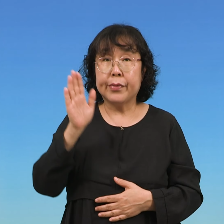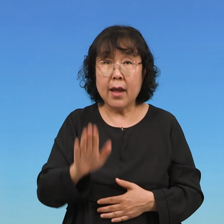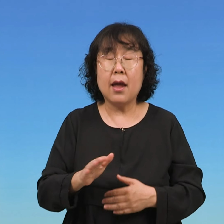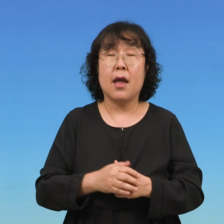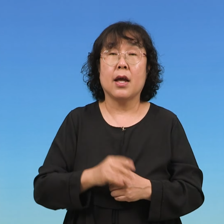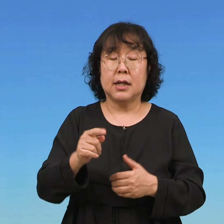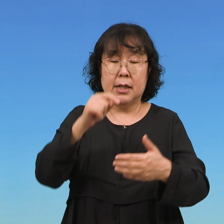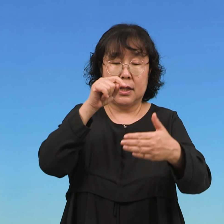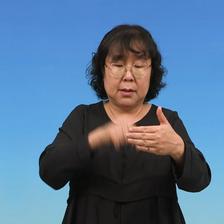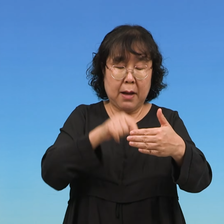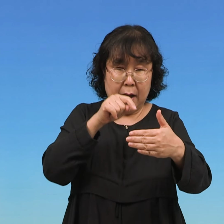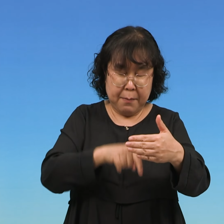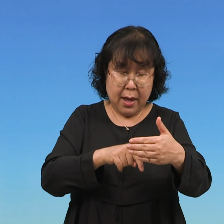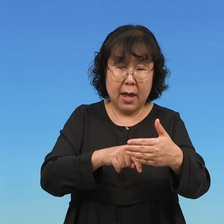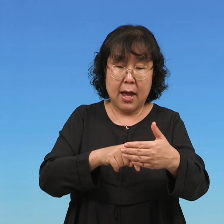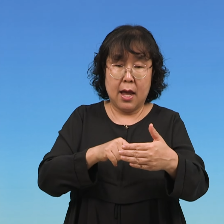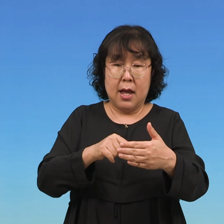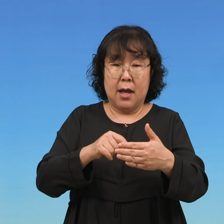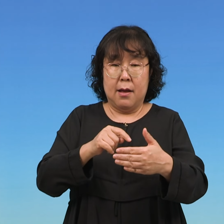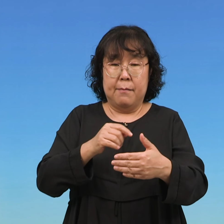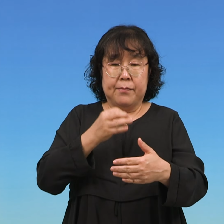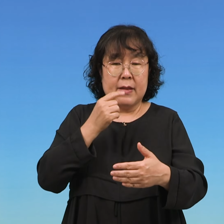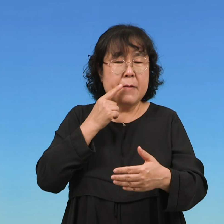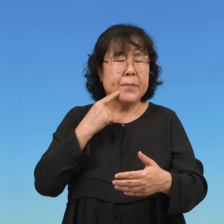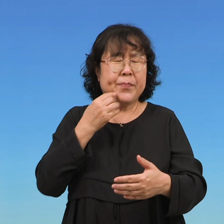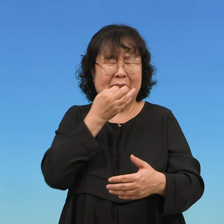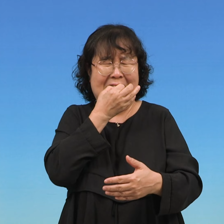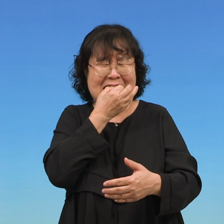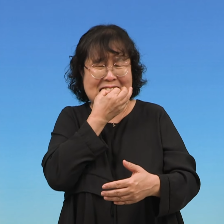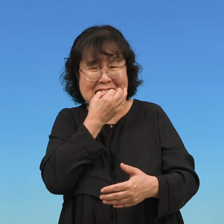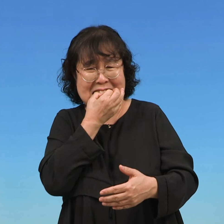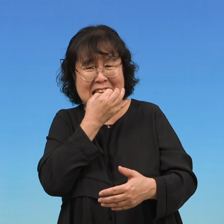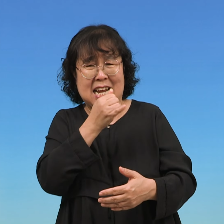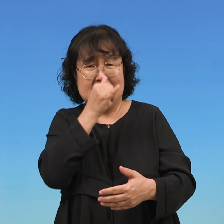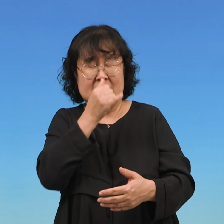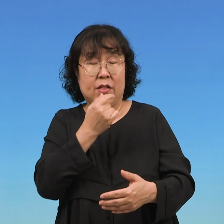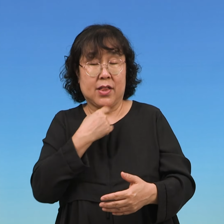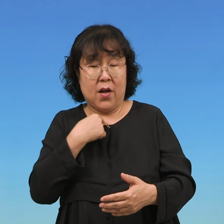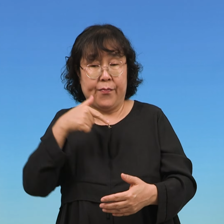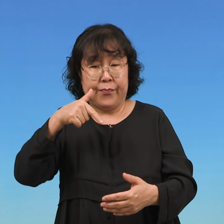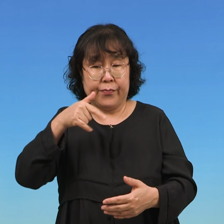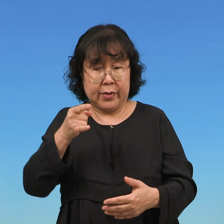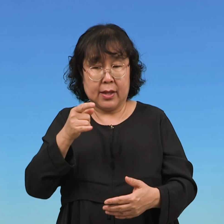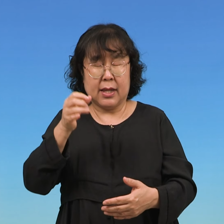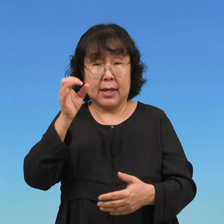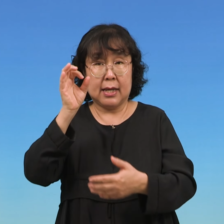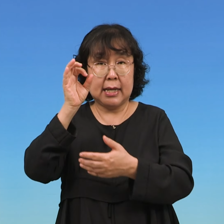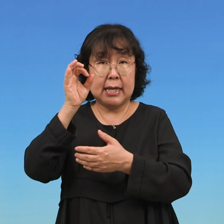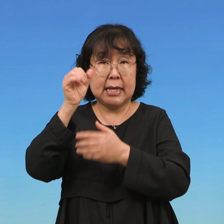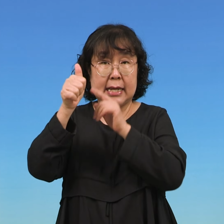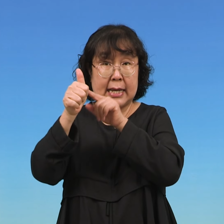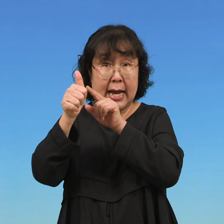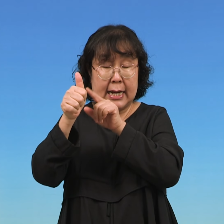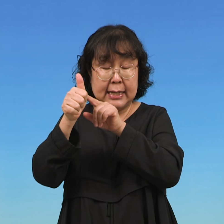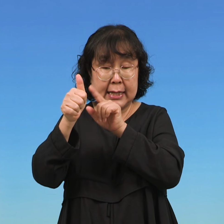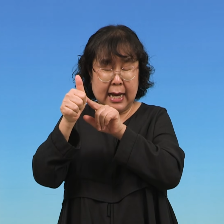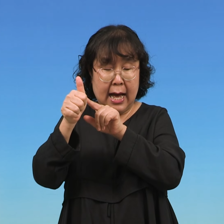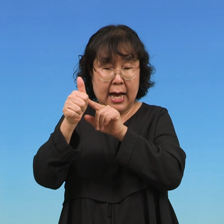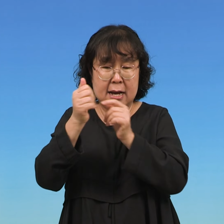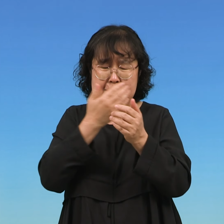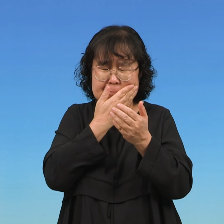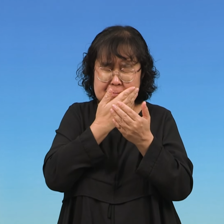근데 여러분 그 내면의 탐심이 도사리고 있던 개앗인데요 그것이 결정적인